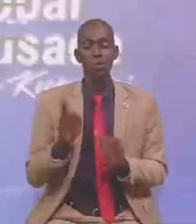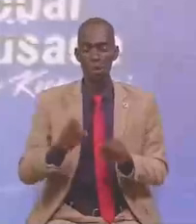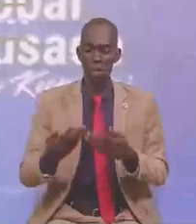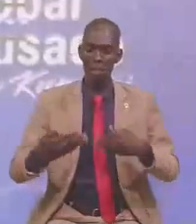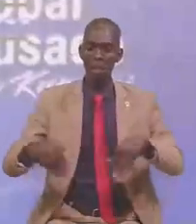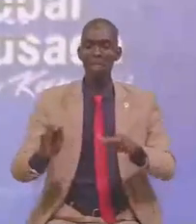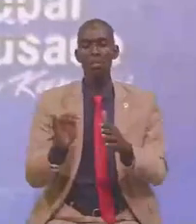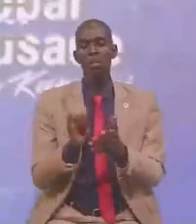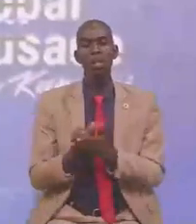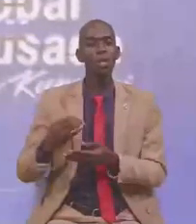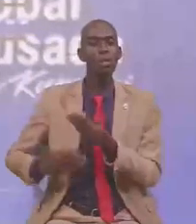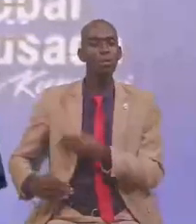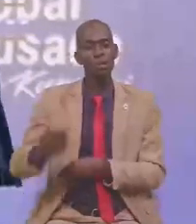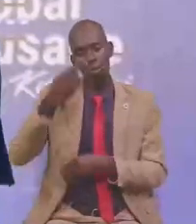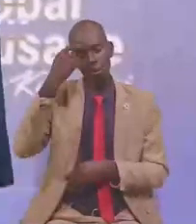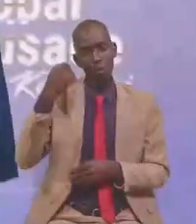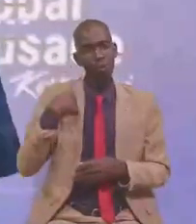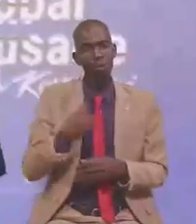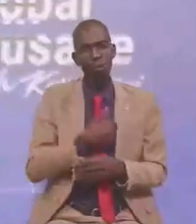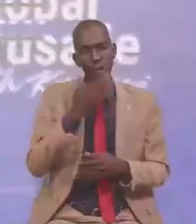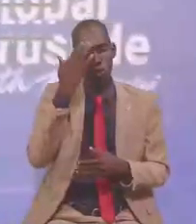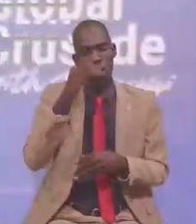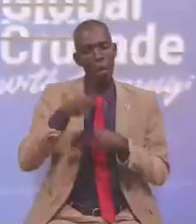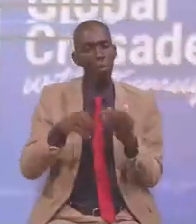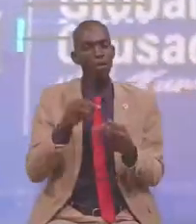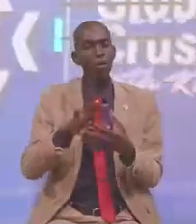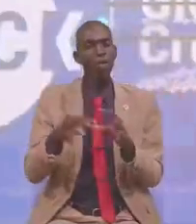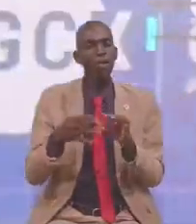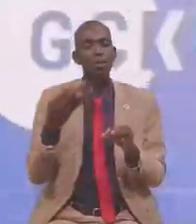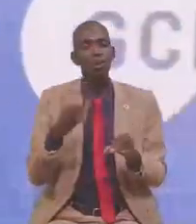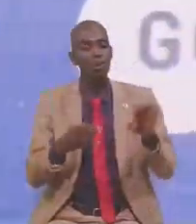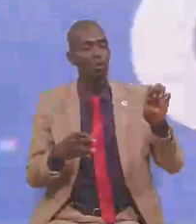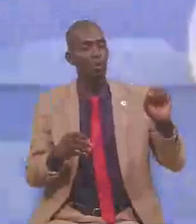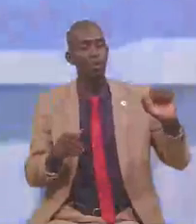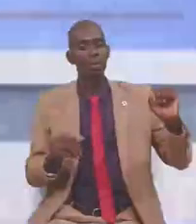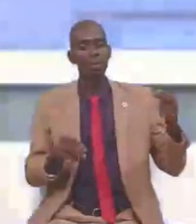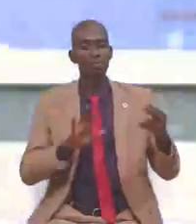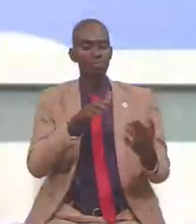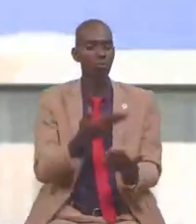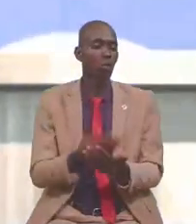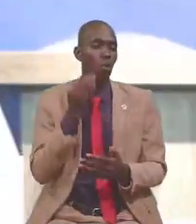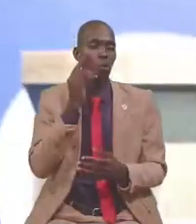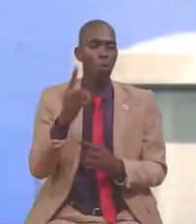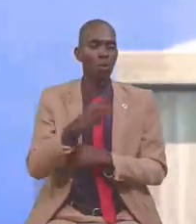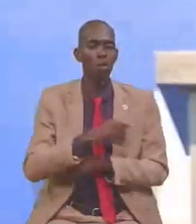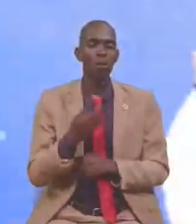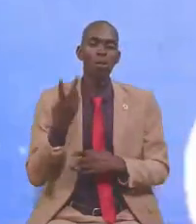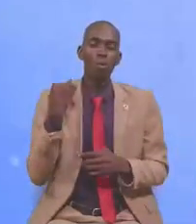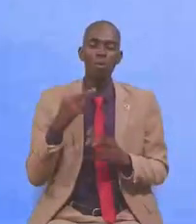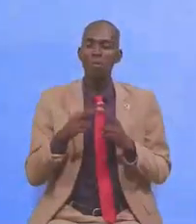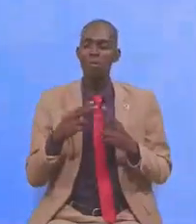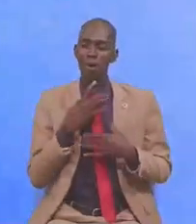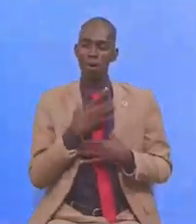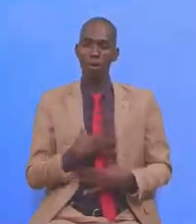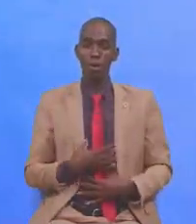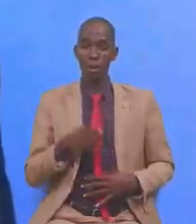le garder. On peut vendre le droit d'aînesse. L'histoire, on a dit l'histoire de Saül qui est venu à la maison un jour. Lui,